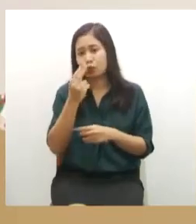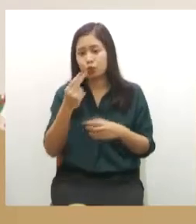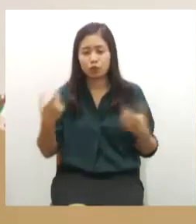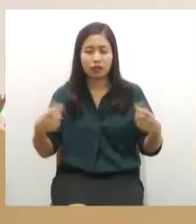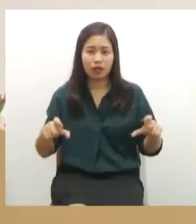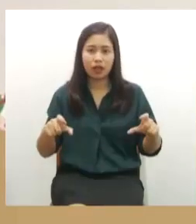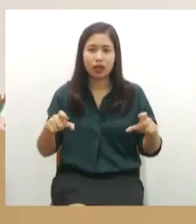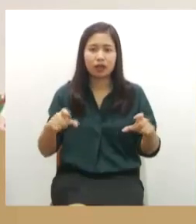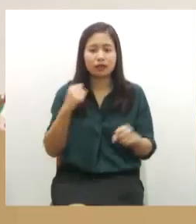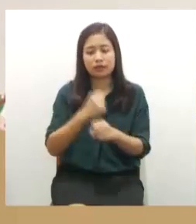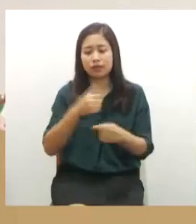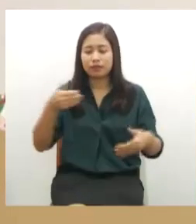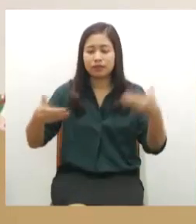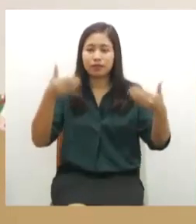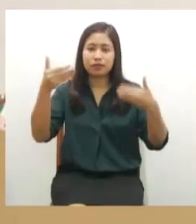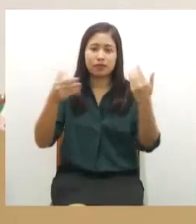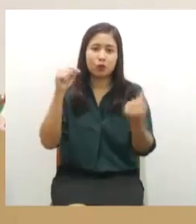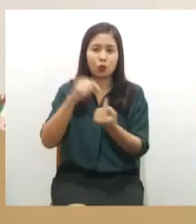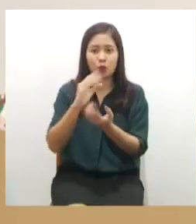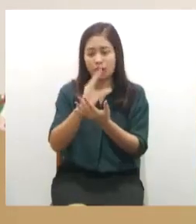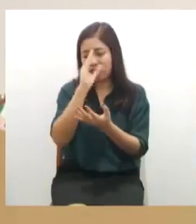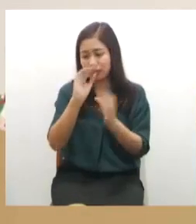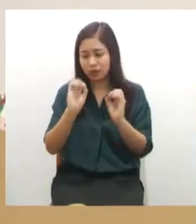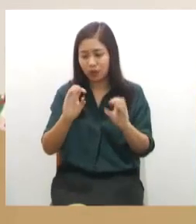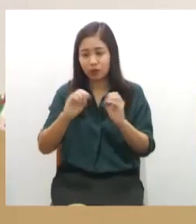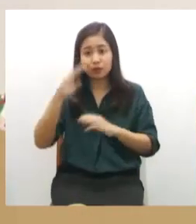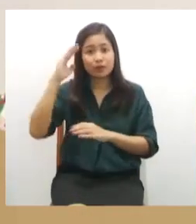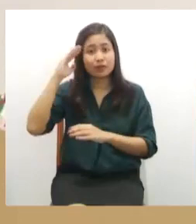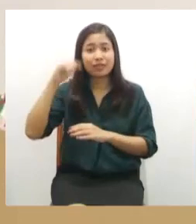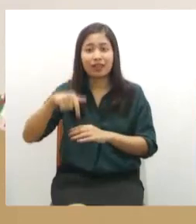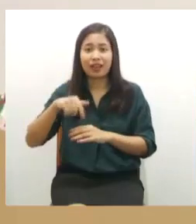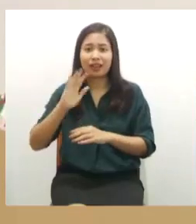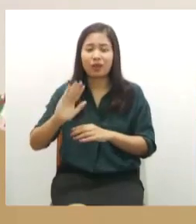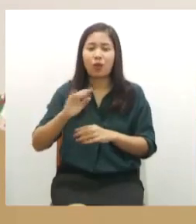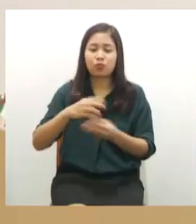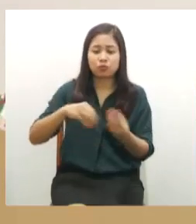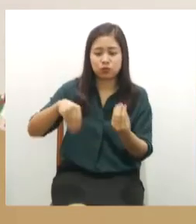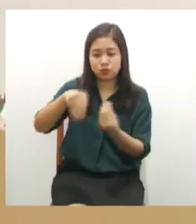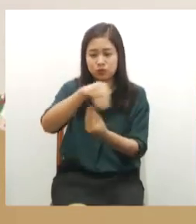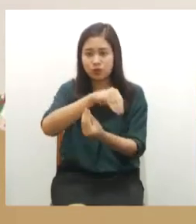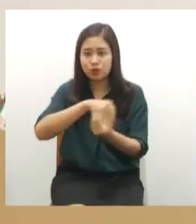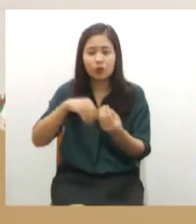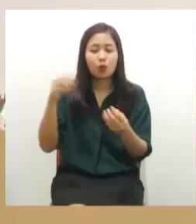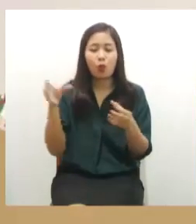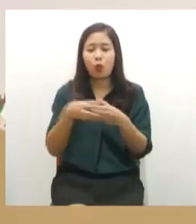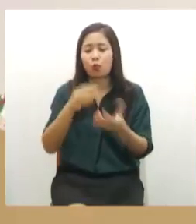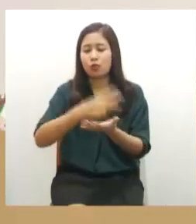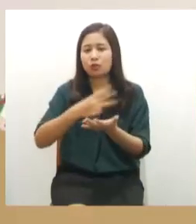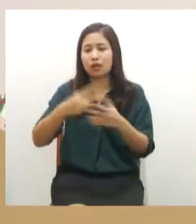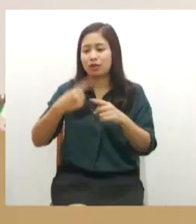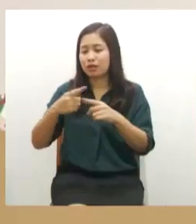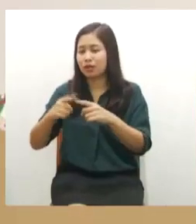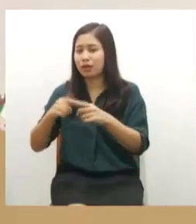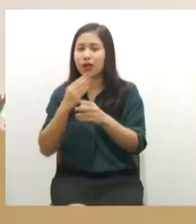VTR การจัดกิจกรรมการเรียนการสอนวิชาลูกเสือยุวกาชาดแบบบูรณาการกับทุกกลุ่มสาระการเรียนรู้ตลอดวัน